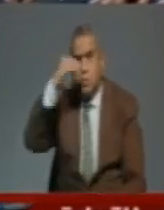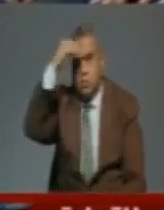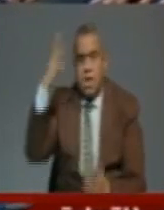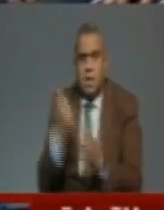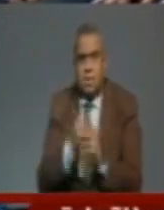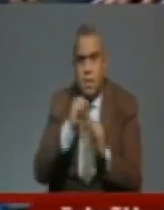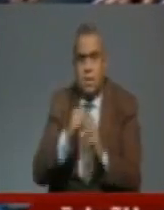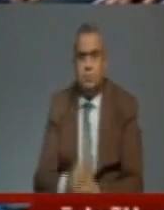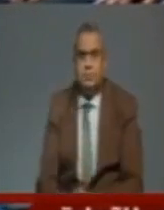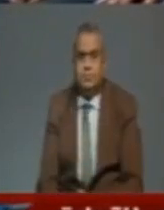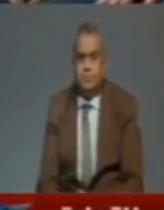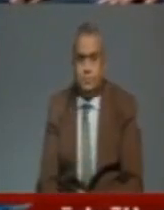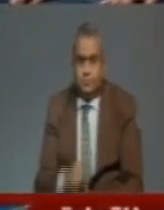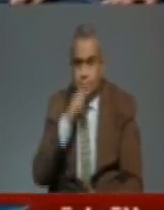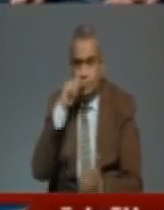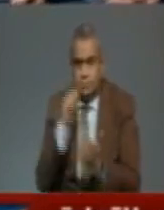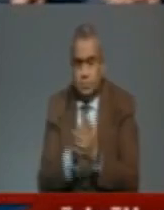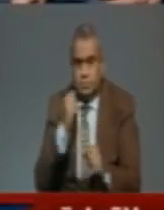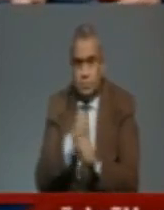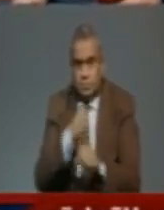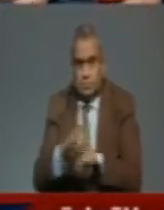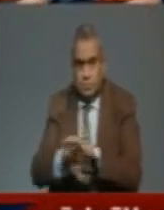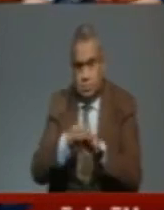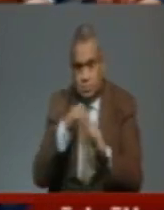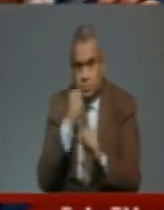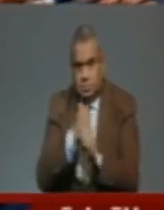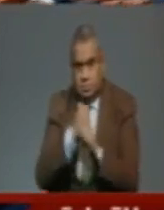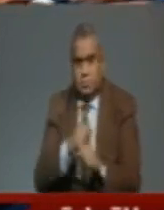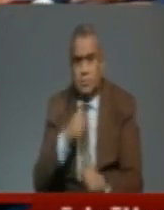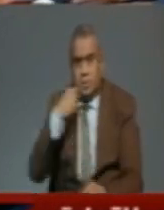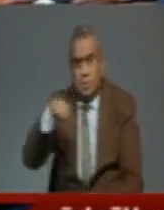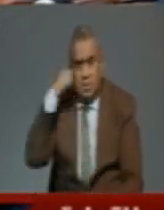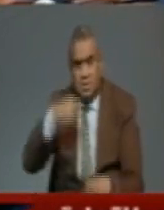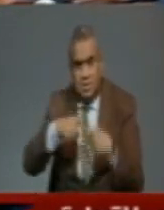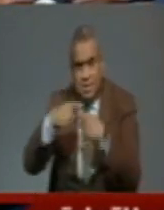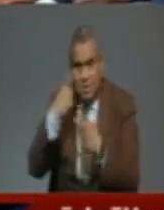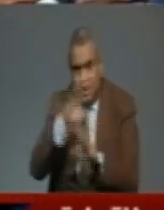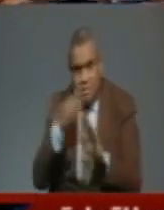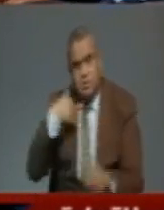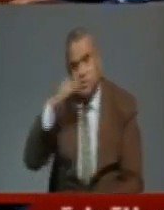مش على قد يعني وزارة النقل بس. شكرا جزيلا.